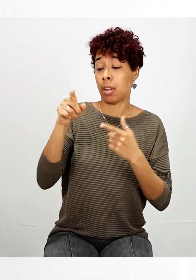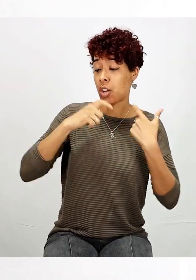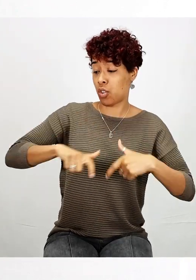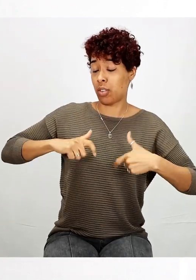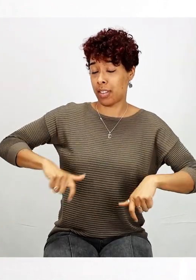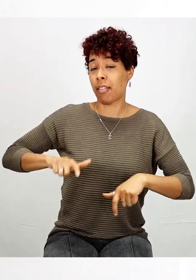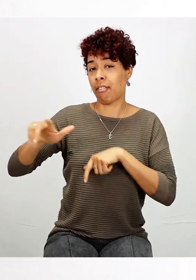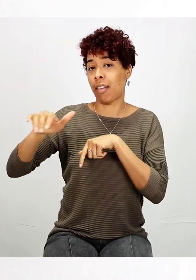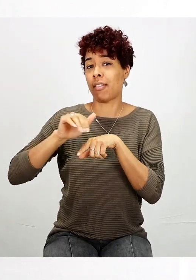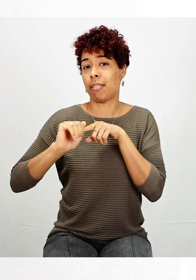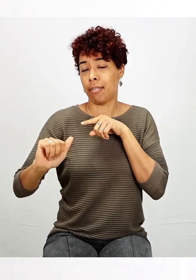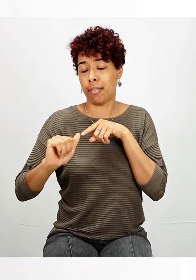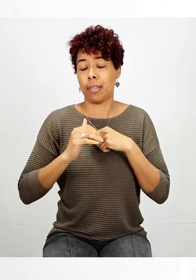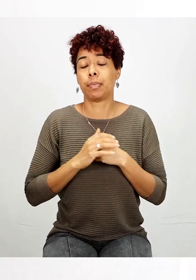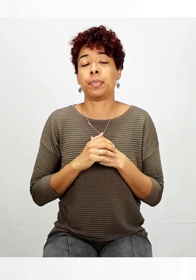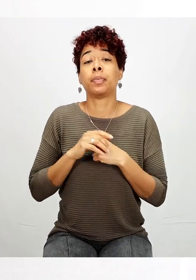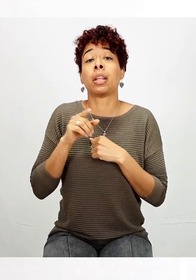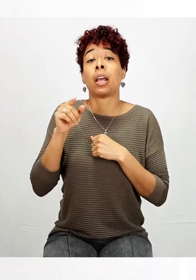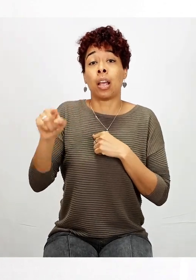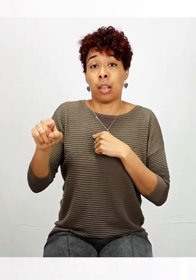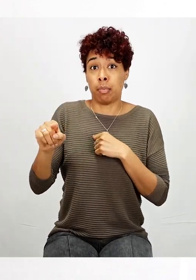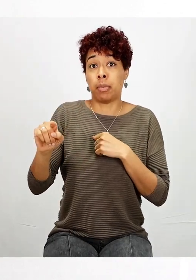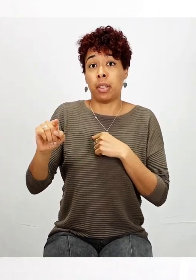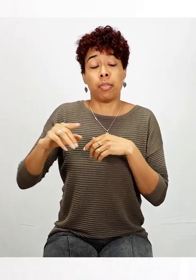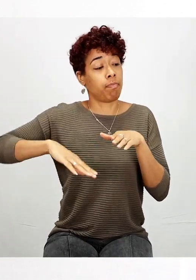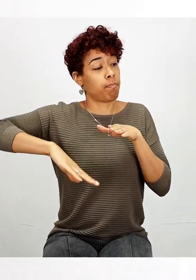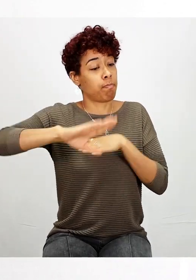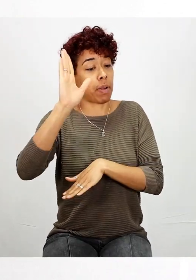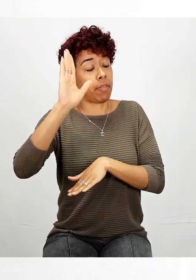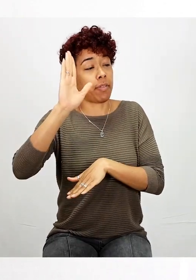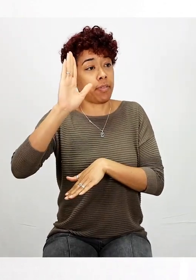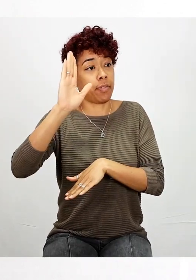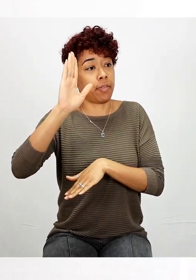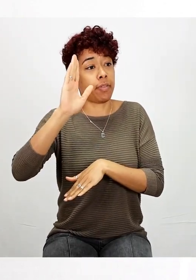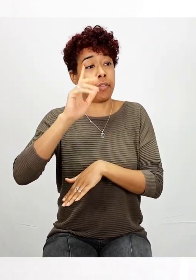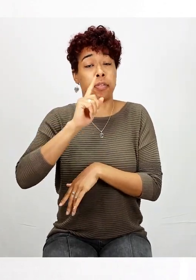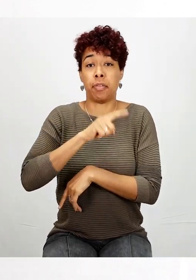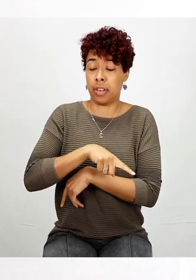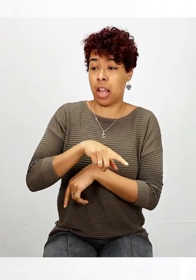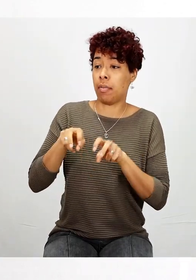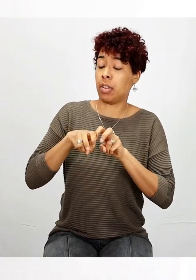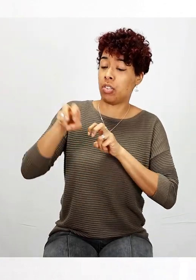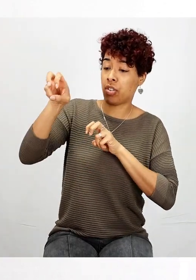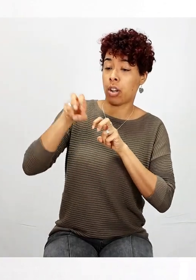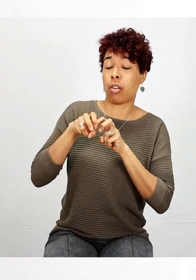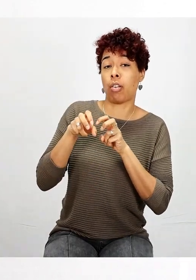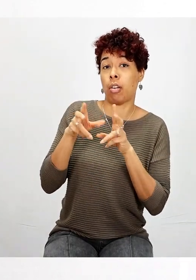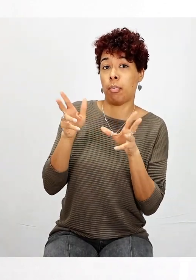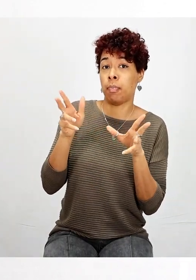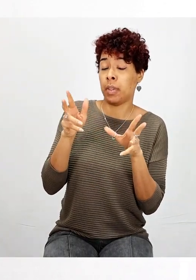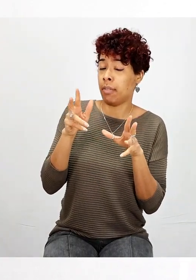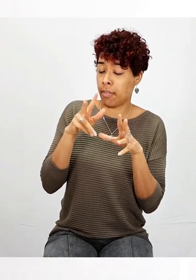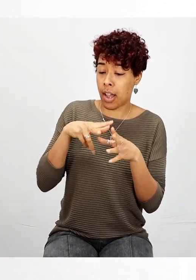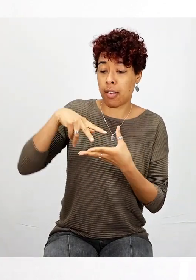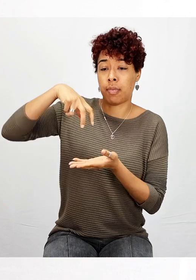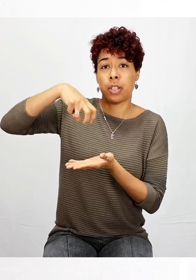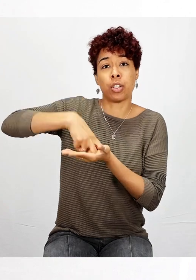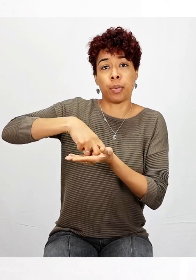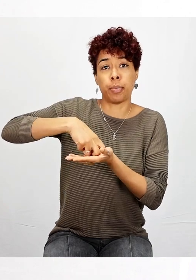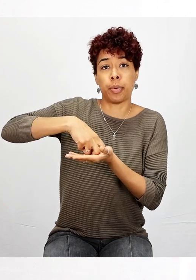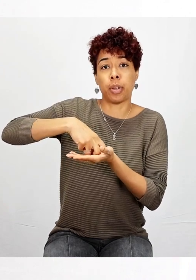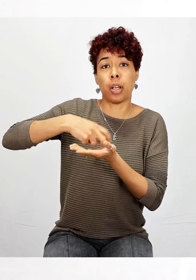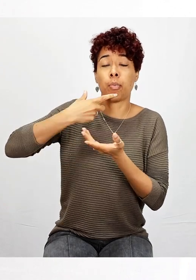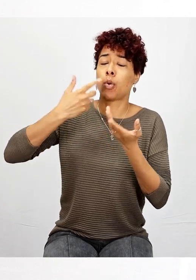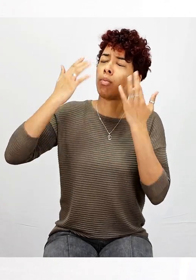faire. Et quand Joseph va lui jurer, à ce moment-là, Jacob comme on le voit, va se mettre à genoux au pied de son lit